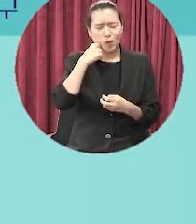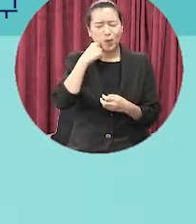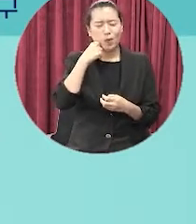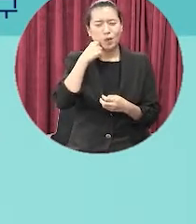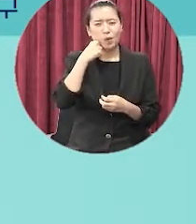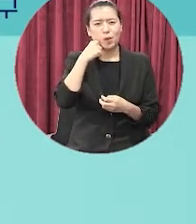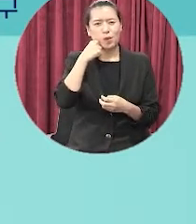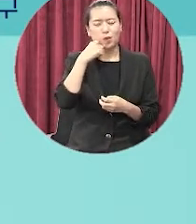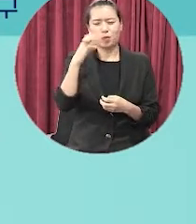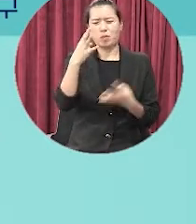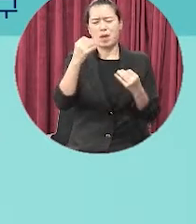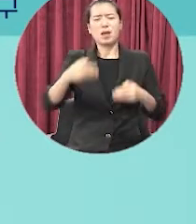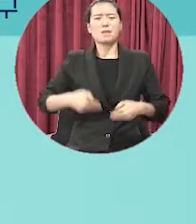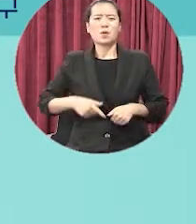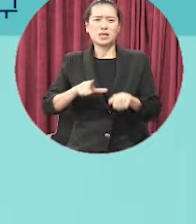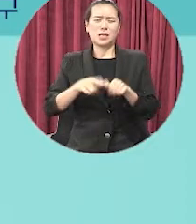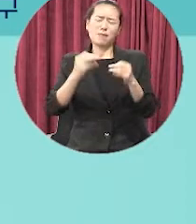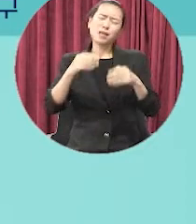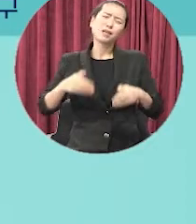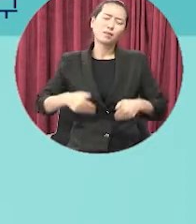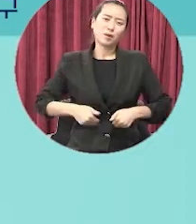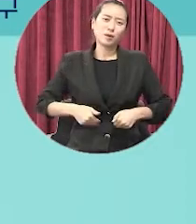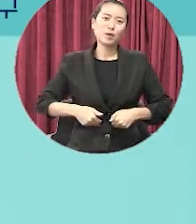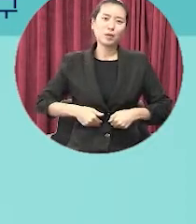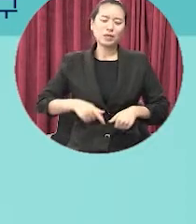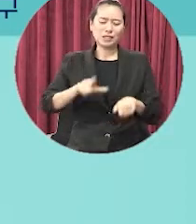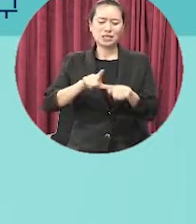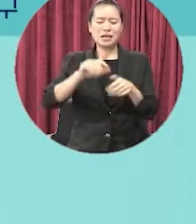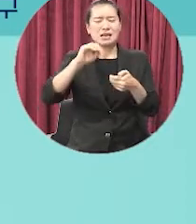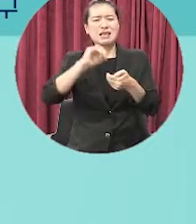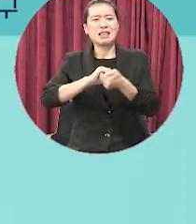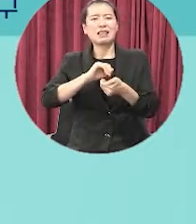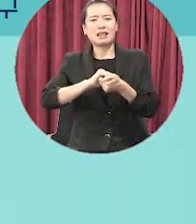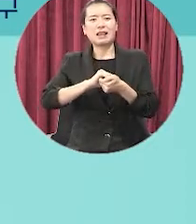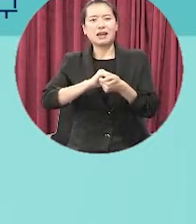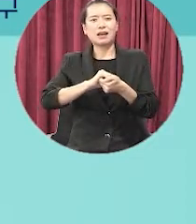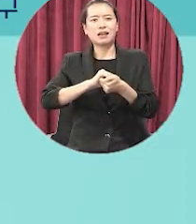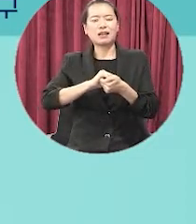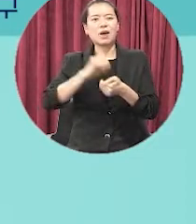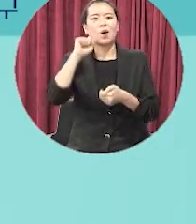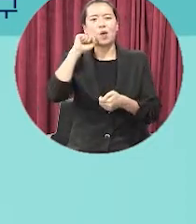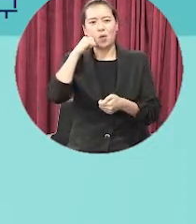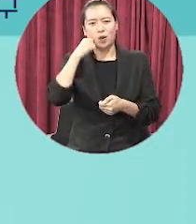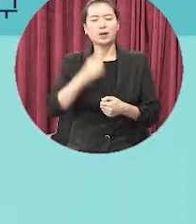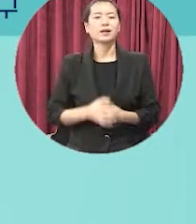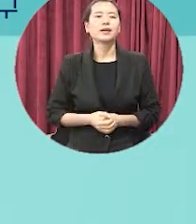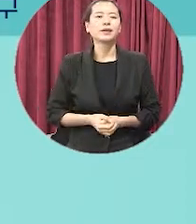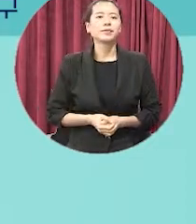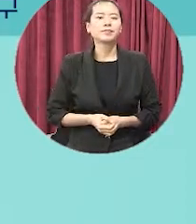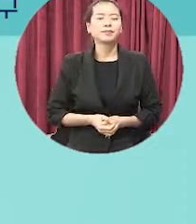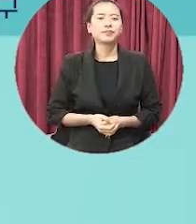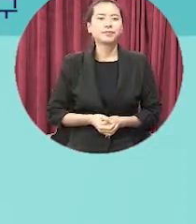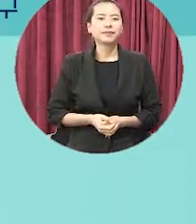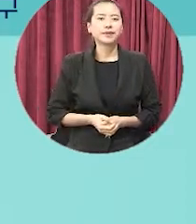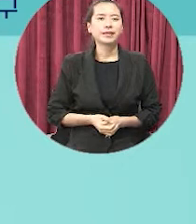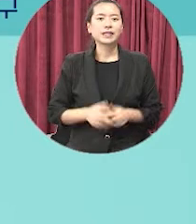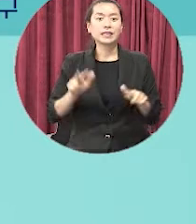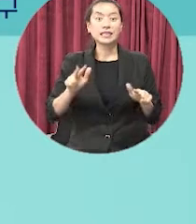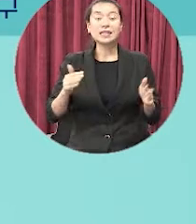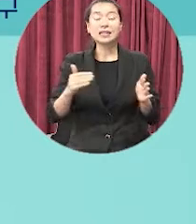수밖에 없었던 거죠 돈도 많이 들고 시간도 많이 들고 굉장히 대한 제한된 조건이 많이 수 두게 되죠 그래서 우선 우리가 이제 많이